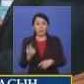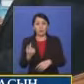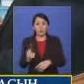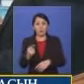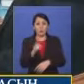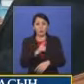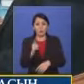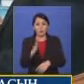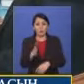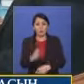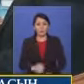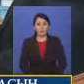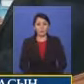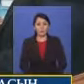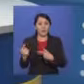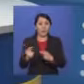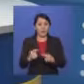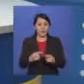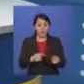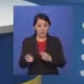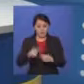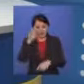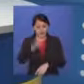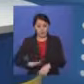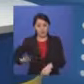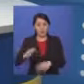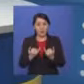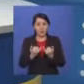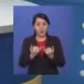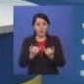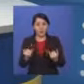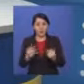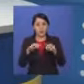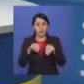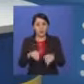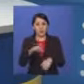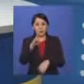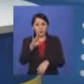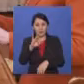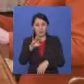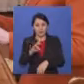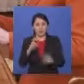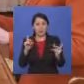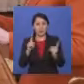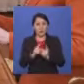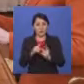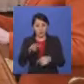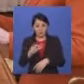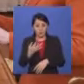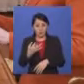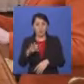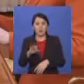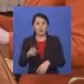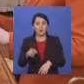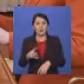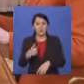болуы бақылауды тапсырды. Президент мемлекеттік қызмет істері агенттігінің төрағасы Анар Жайылғанованы қабылдады. Қасым